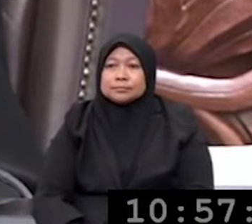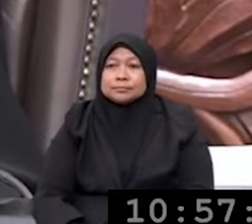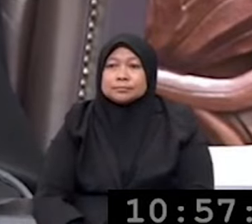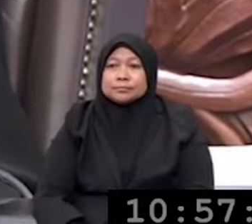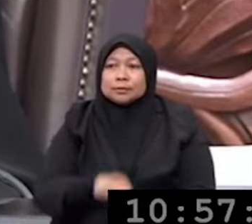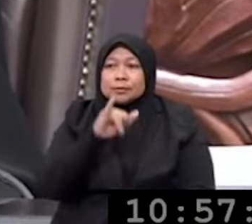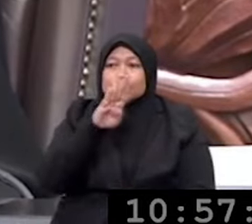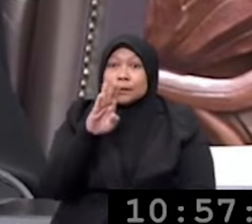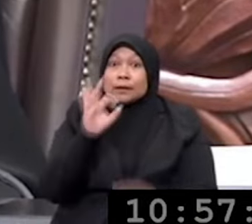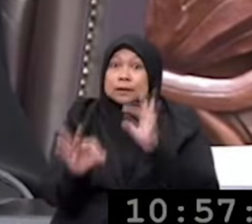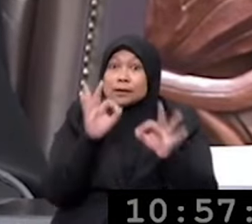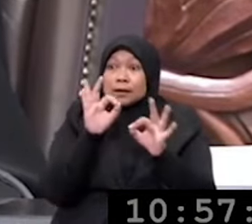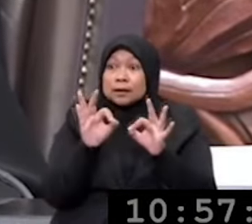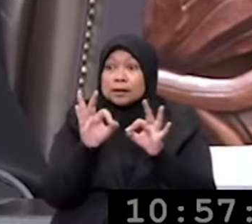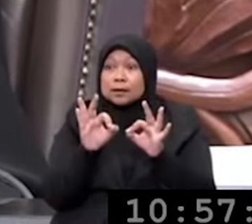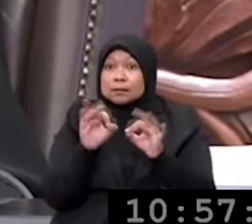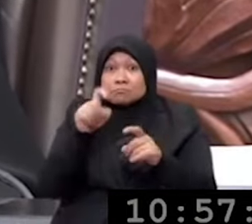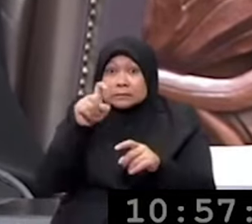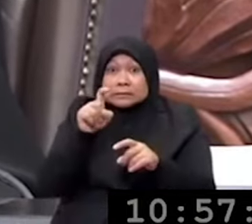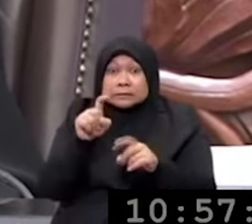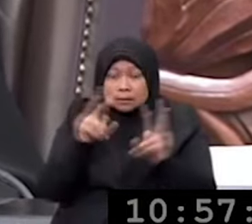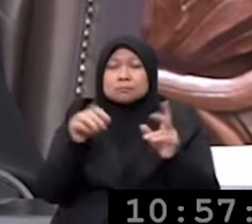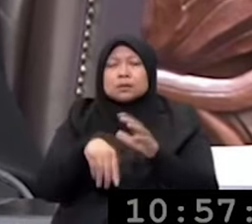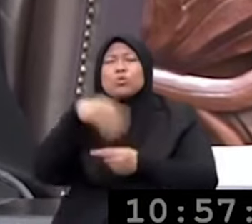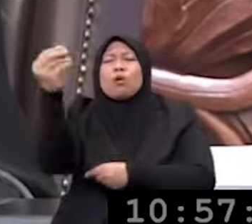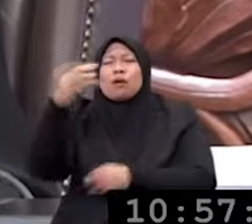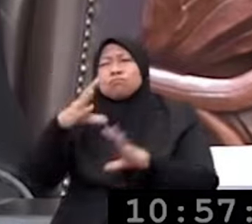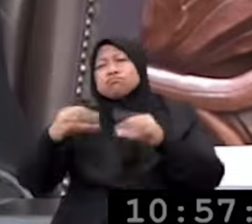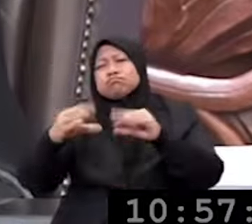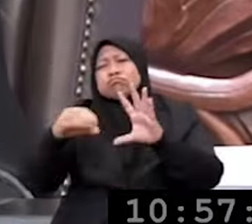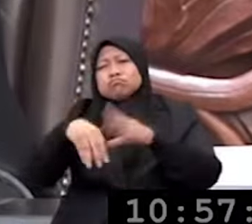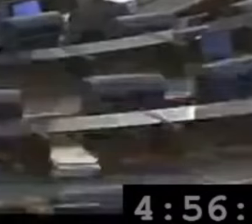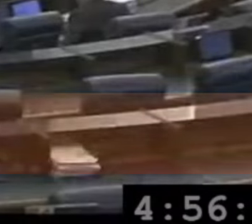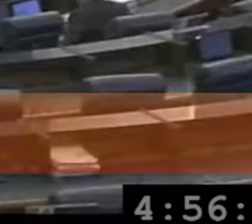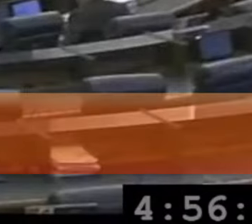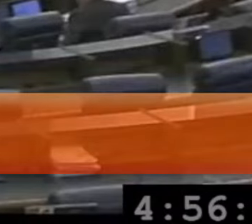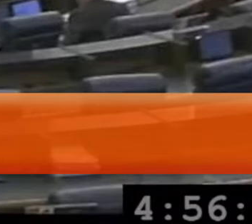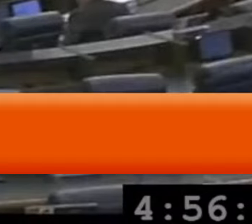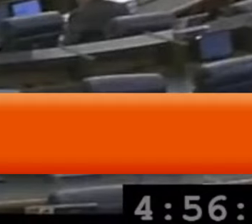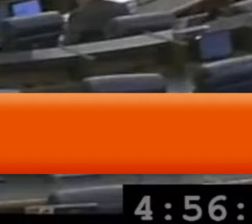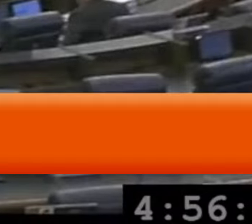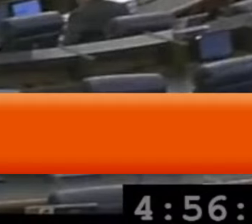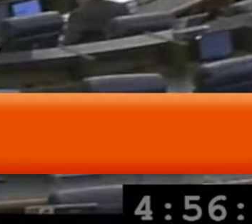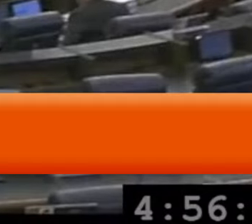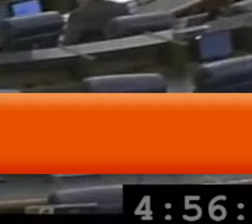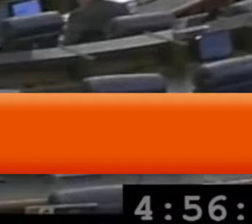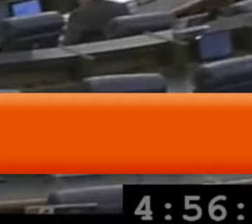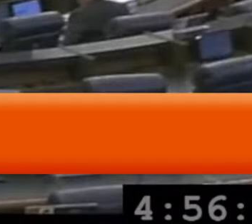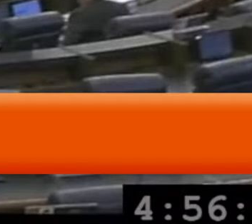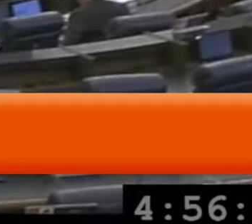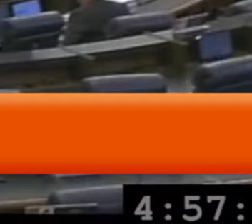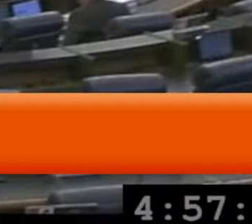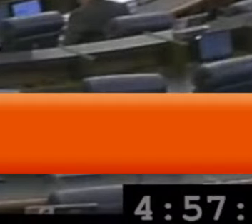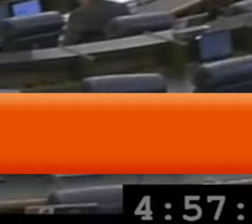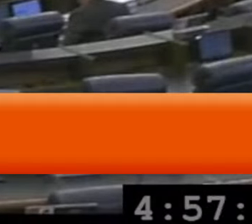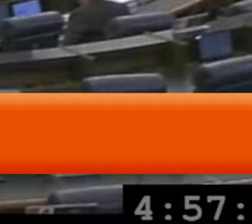Yang berhormat Tampin, jika perlu sangat tu di luar lah ya. 昨天国盟议员在议会厅里讲电话，立